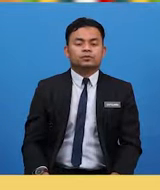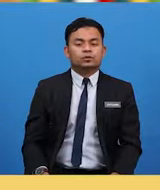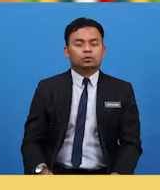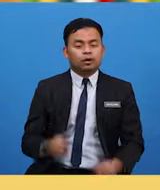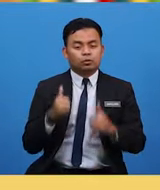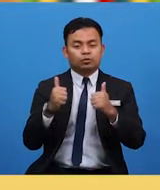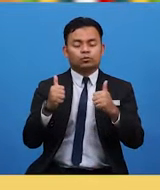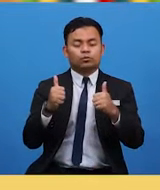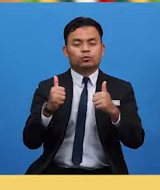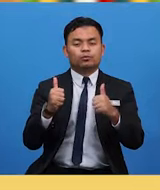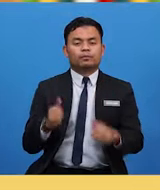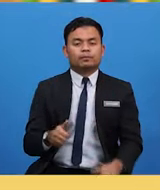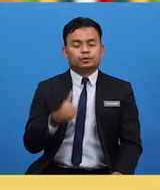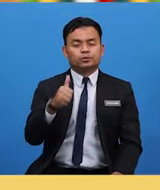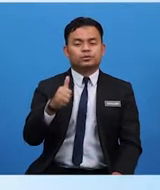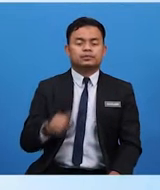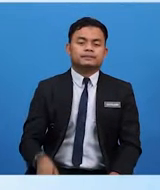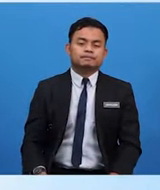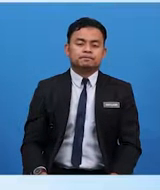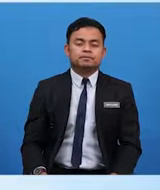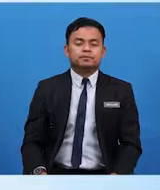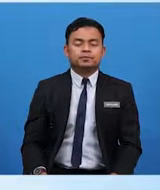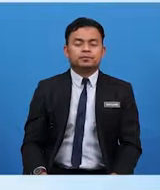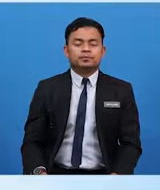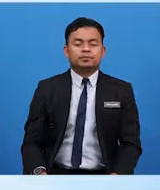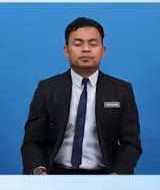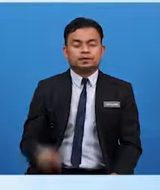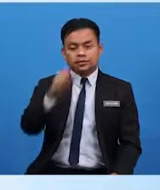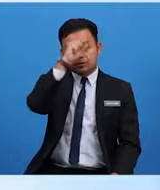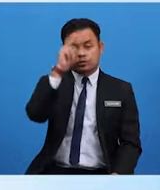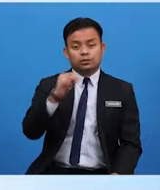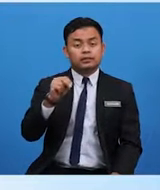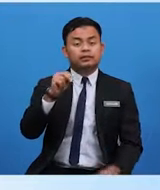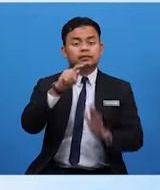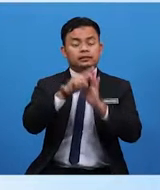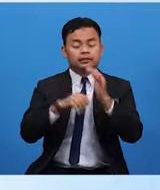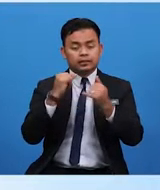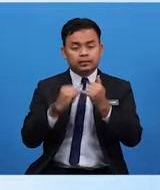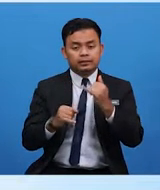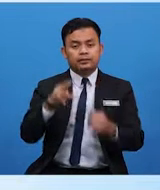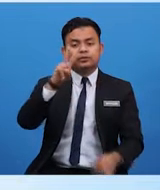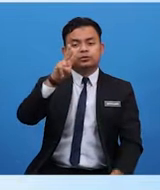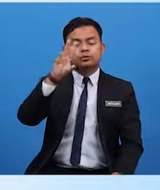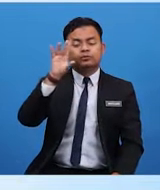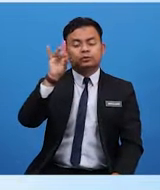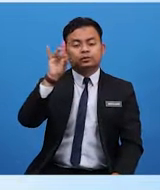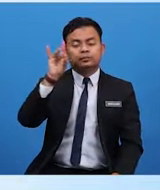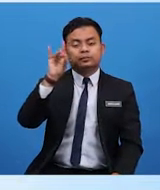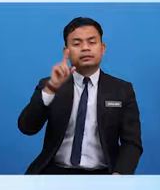Wah akibat murid-murid soalan terakhir ilah 28